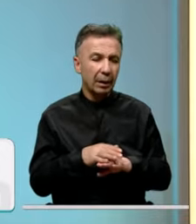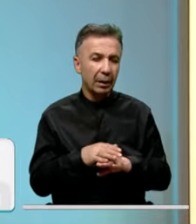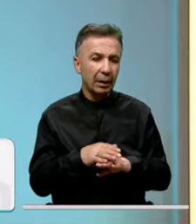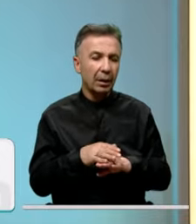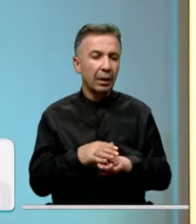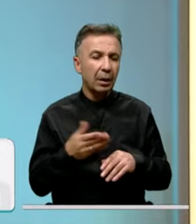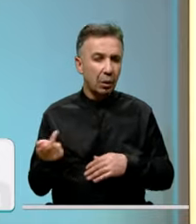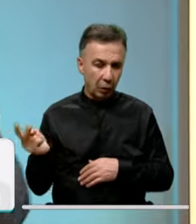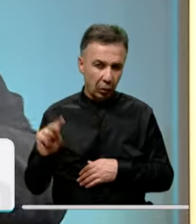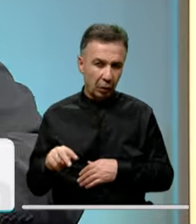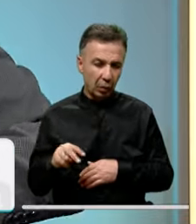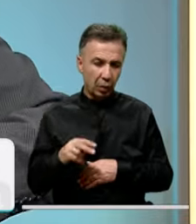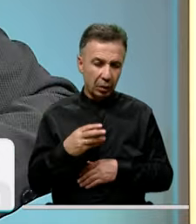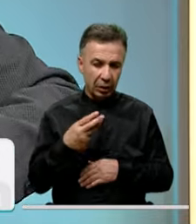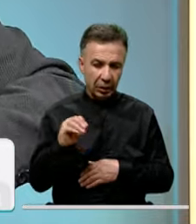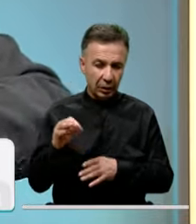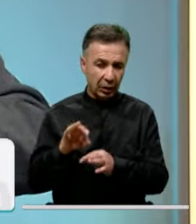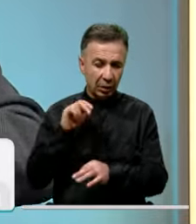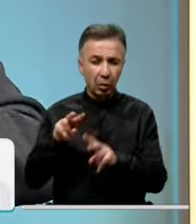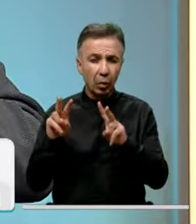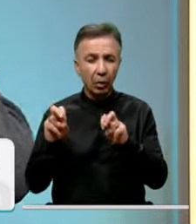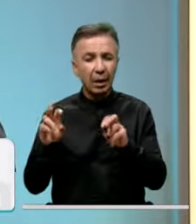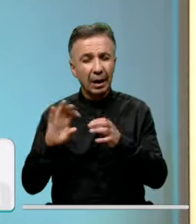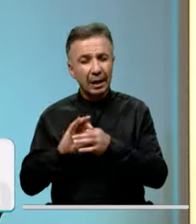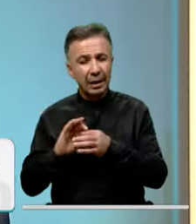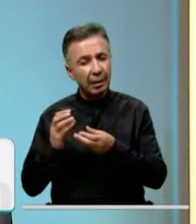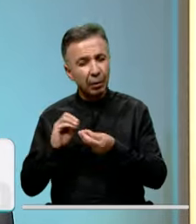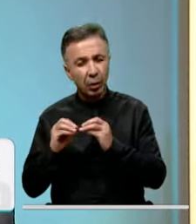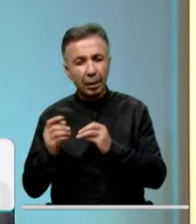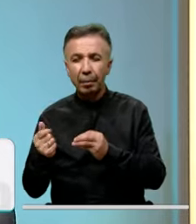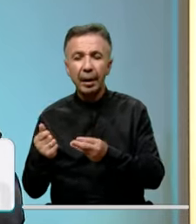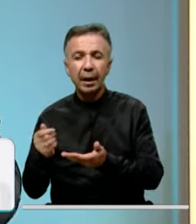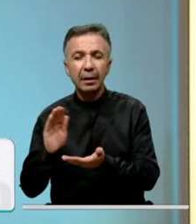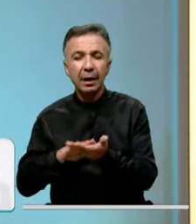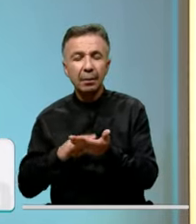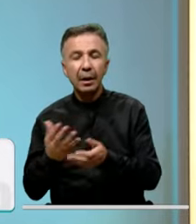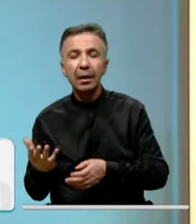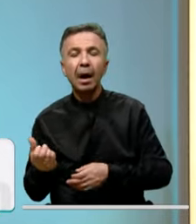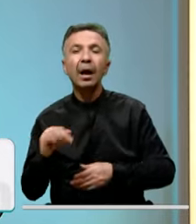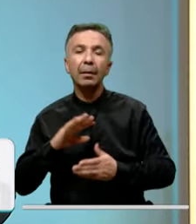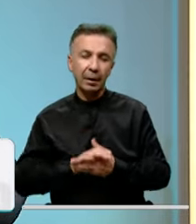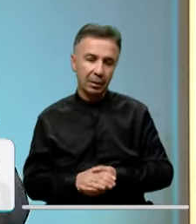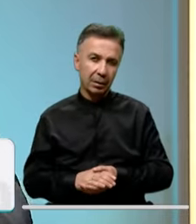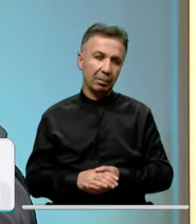olmuştur. Dolayısıyla satıcıdan bu konuyla ilgili olarak herhangi bir tazminat isteme hakkı yoktur. Hatta kalan bedeli